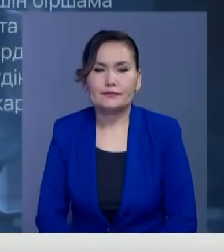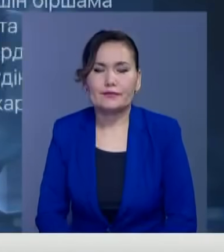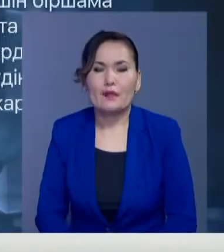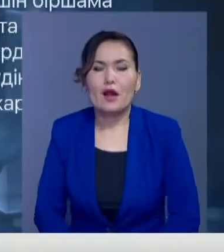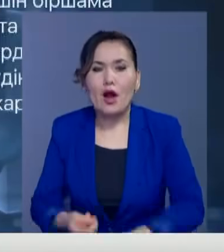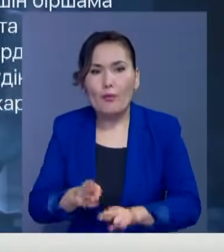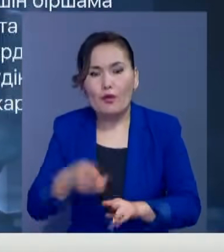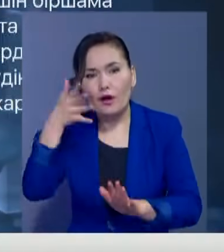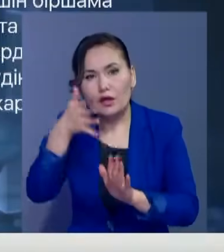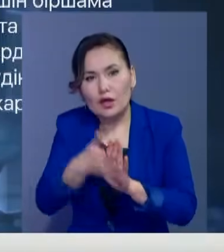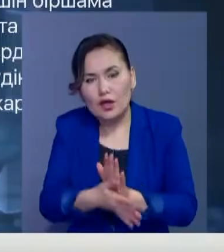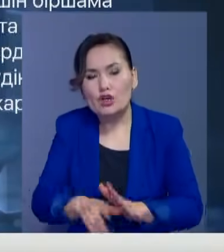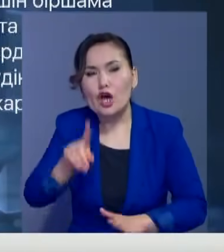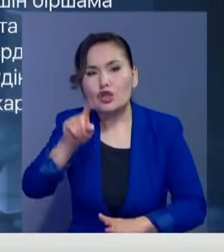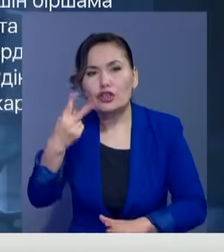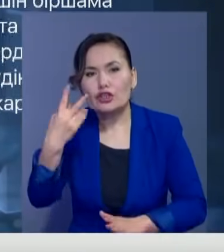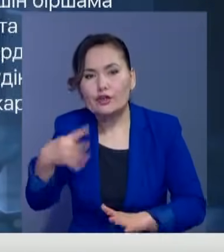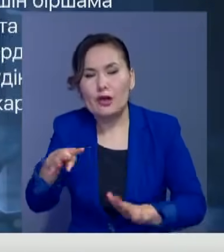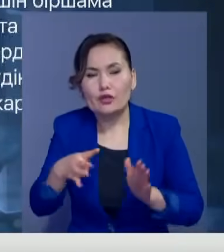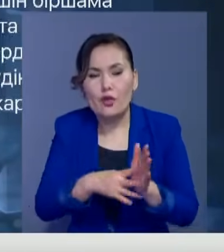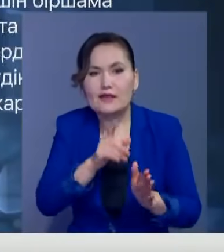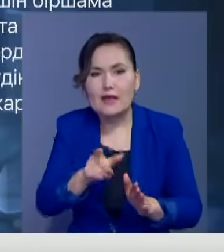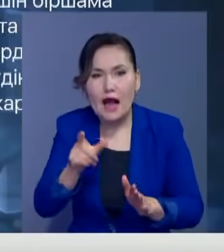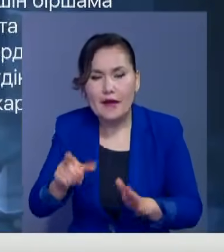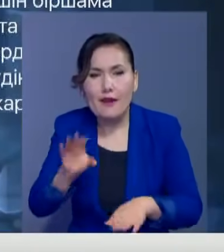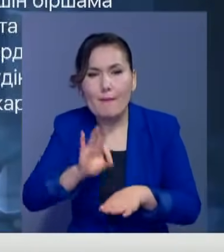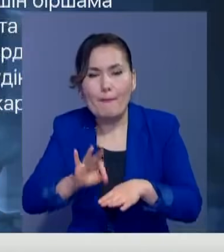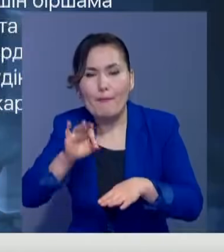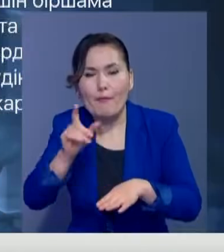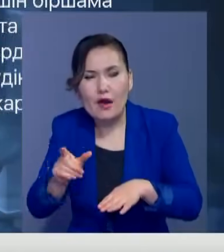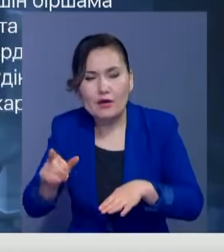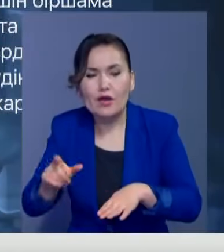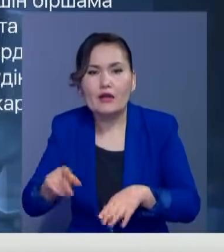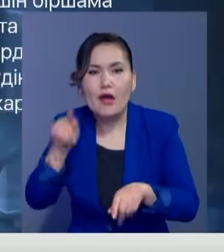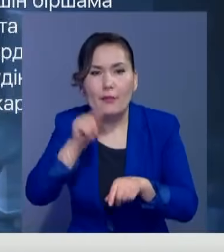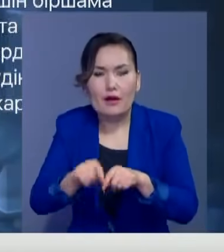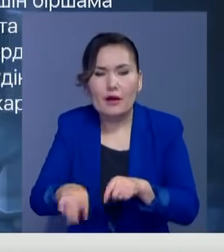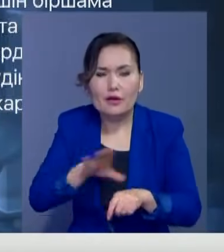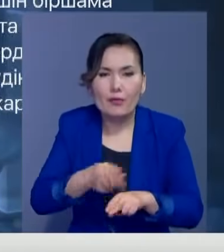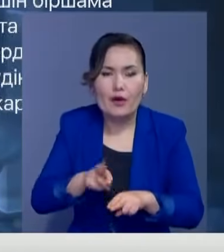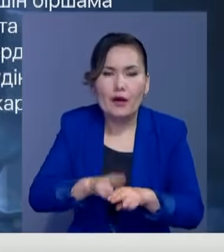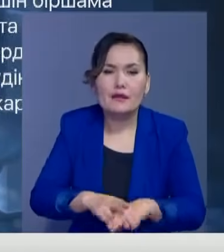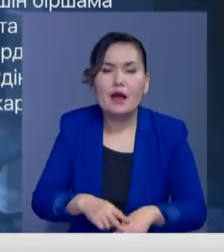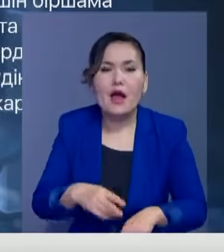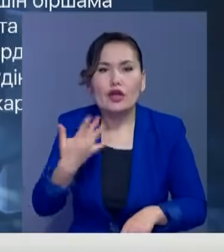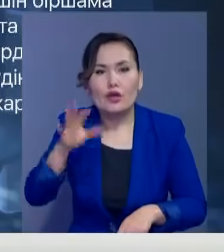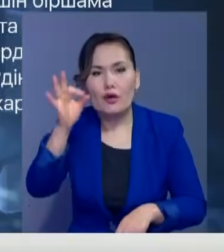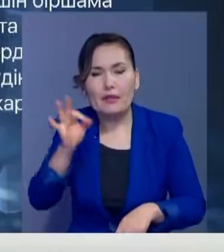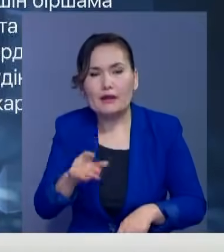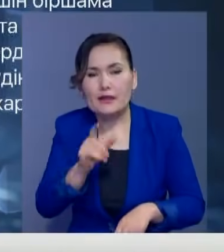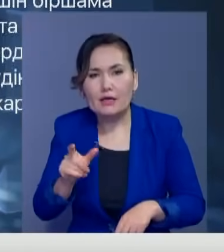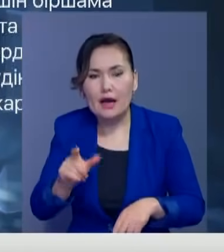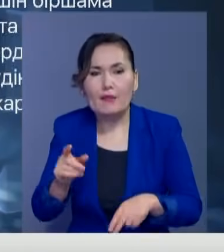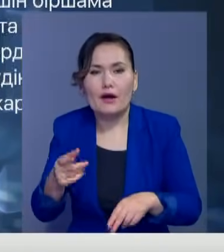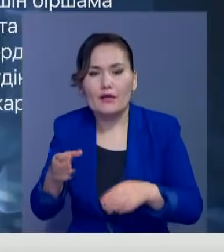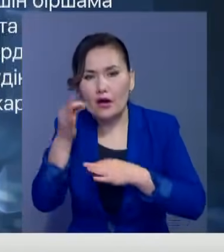Бұл зерттеуге 129 пациентті таңдап алдық. Олардың жартысы тәжірибелі ем алды, жартысы оттегі, антибиотиктер мен антикоагулянттарды